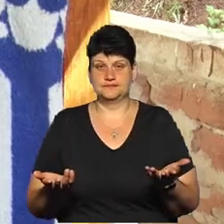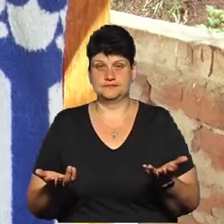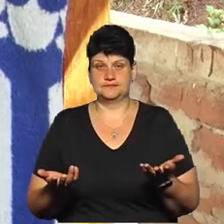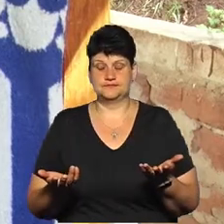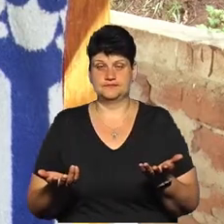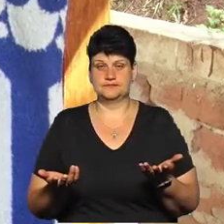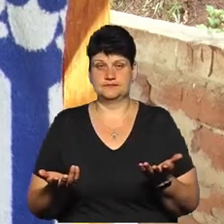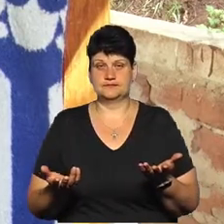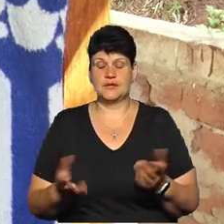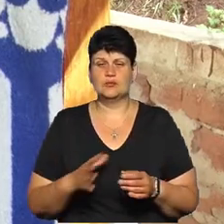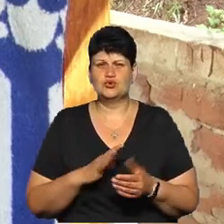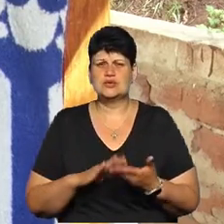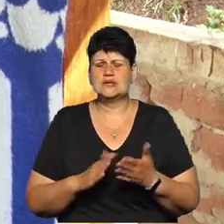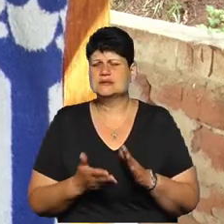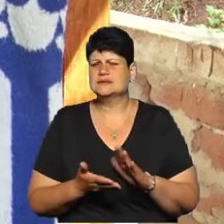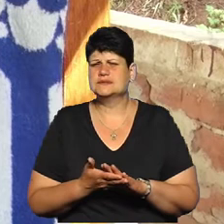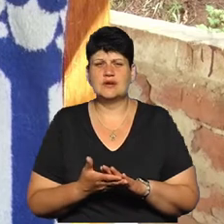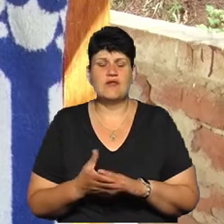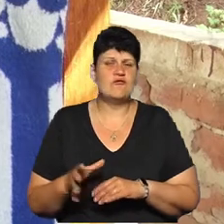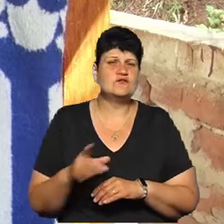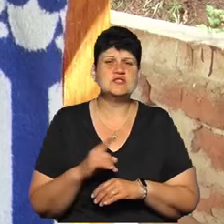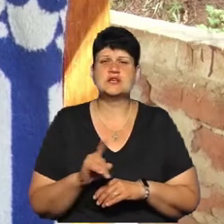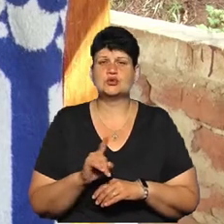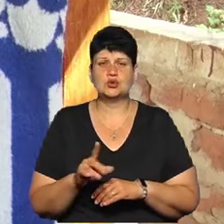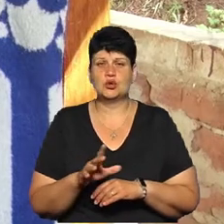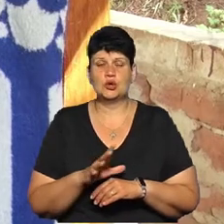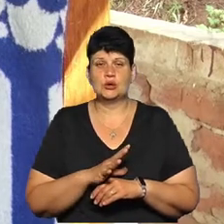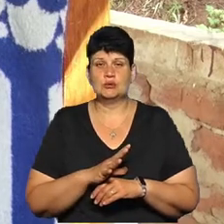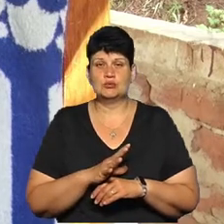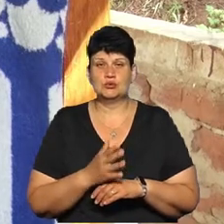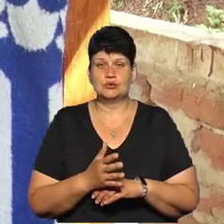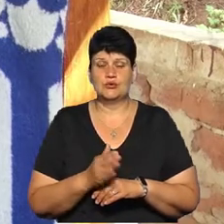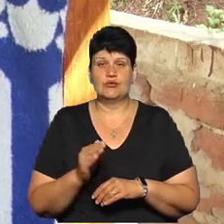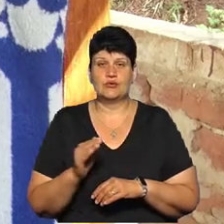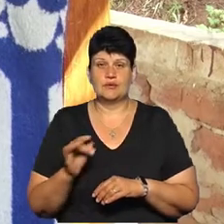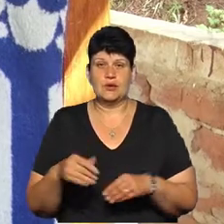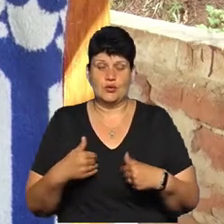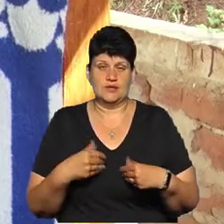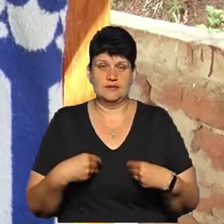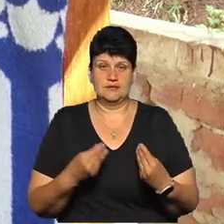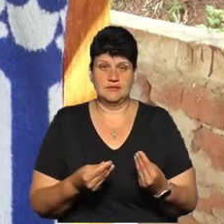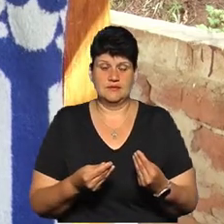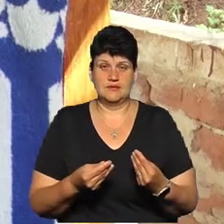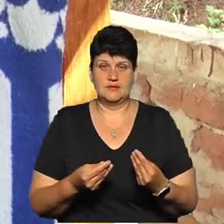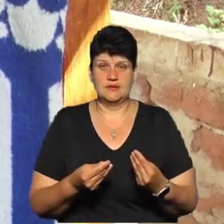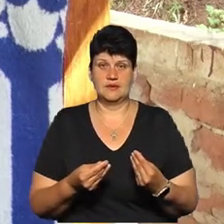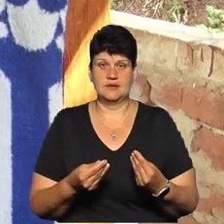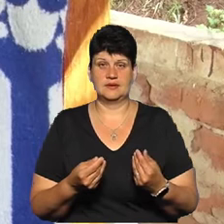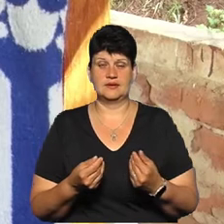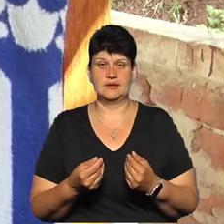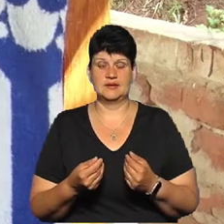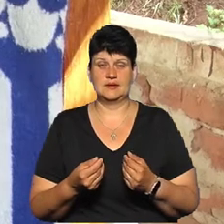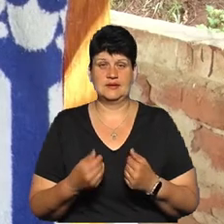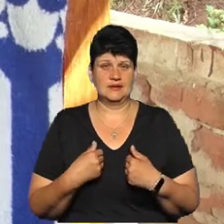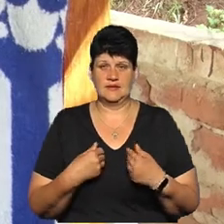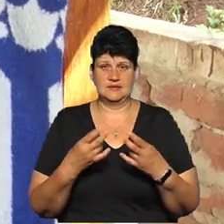Було таке состояние, все, що було, там продукти, які були, ми хотіли їм віддати. Нам не треба